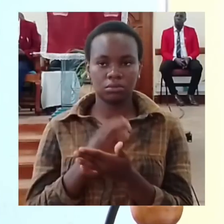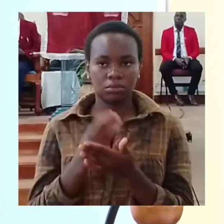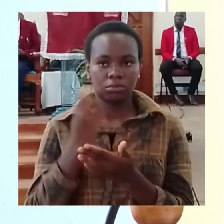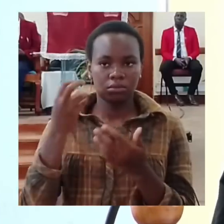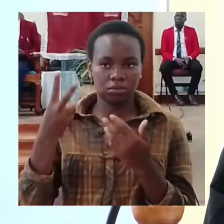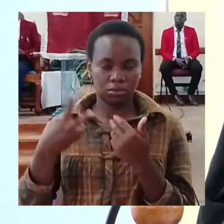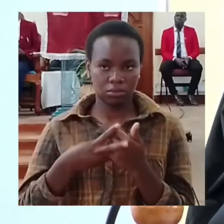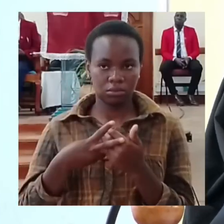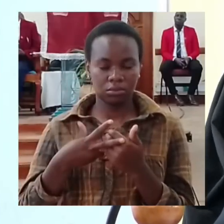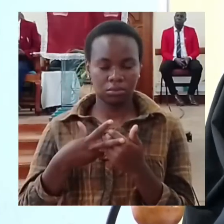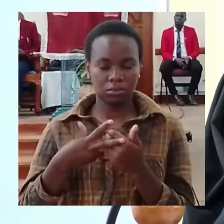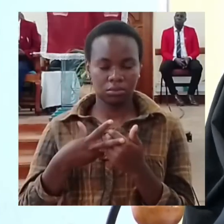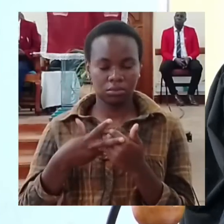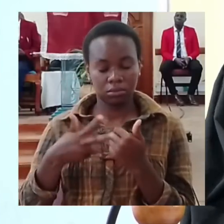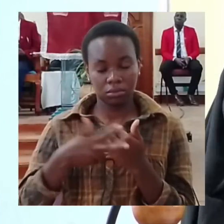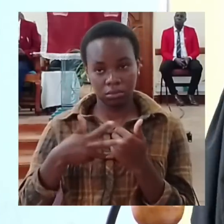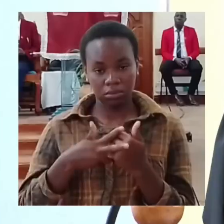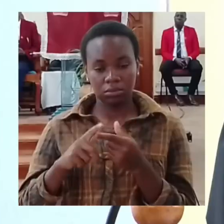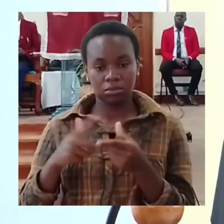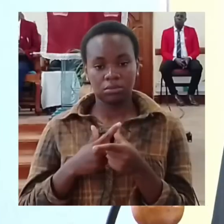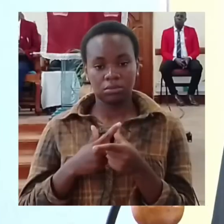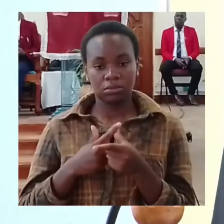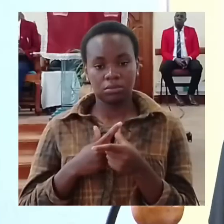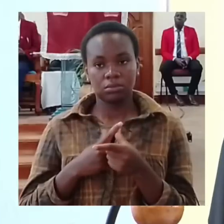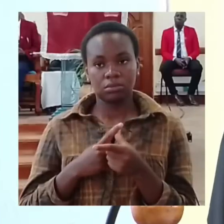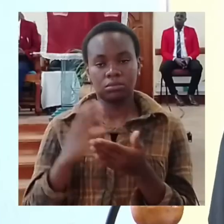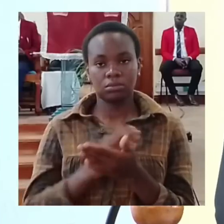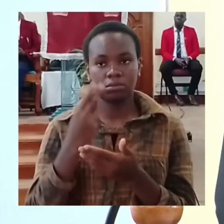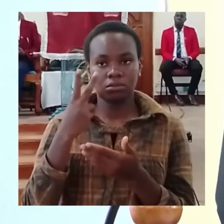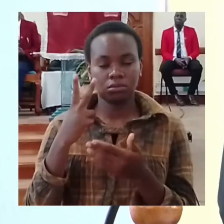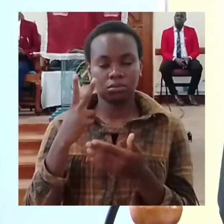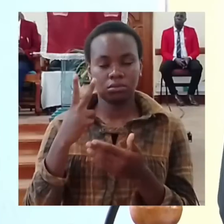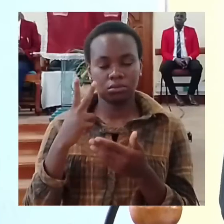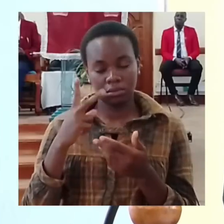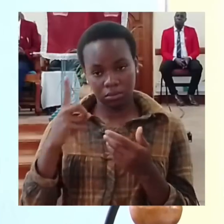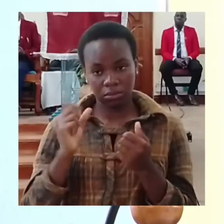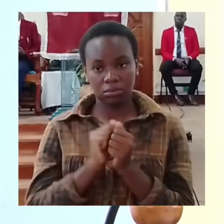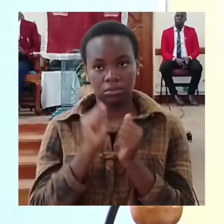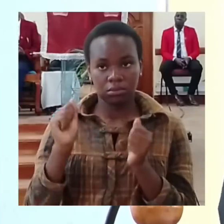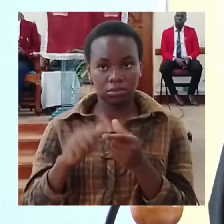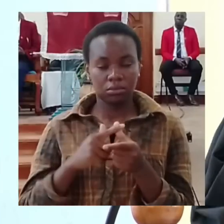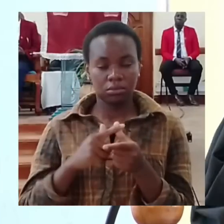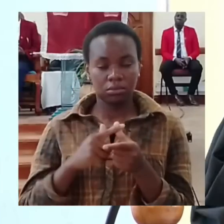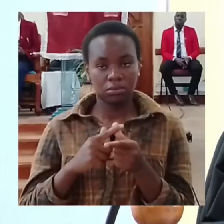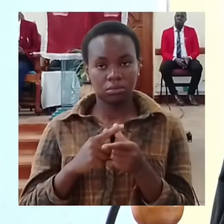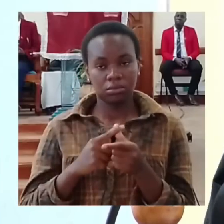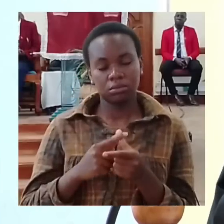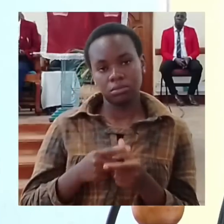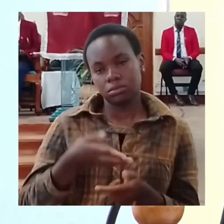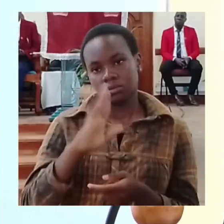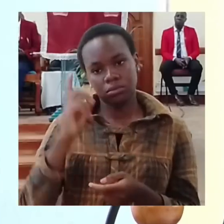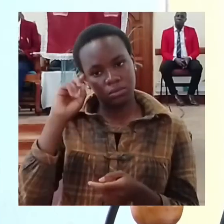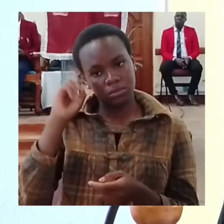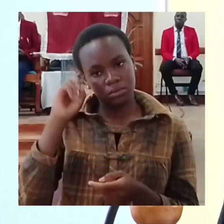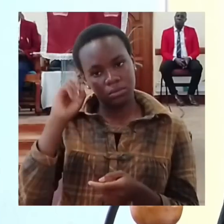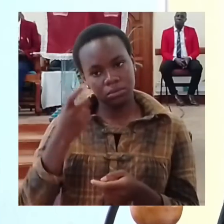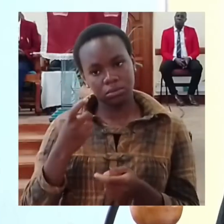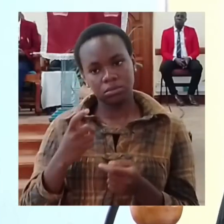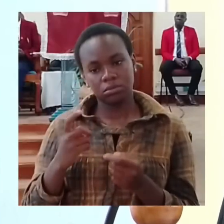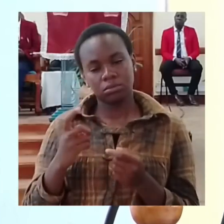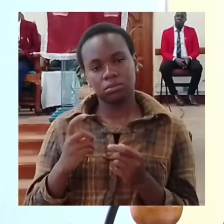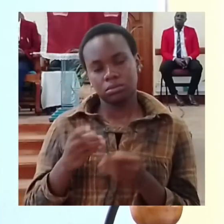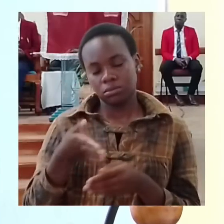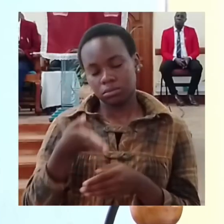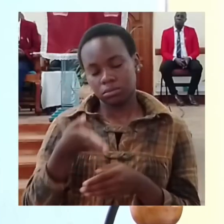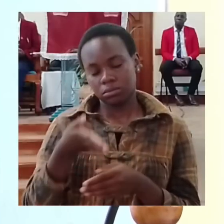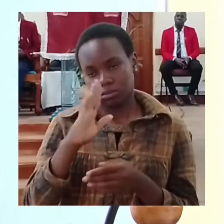13, ona ũngĩrũga thĩinĩ wa chapter 15, Ngai nĩ aregire Saũlũ ona akĩonekaga arĩ mũthaka na maitho